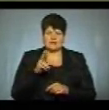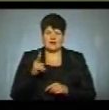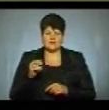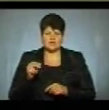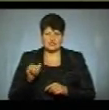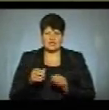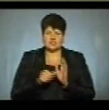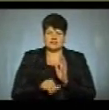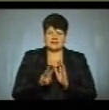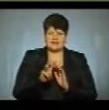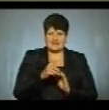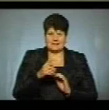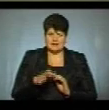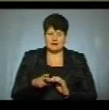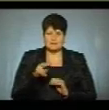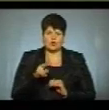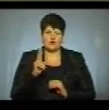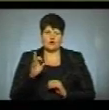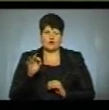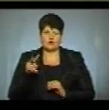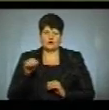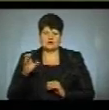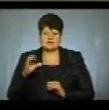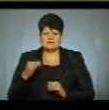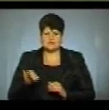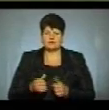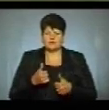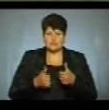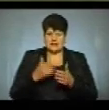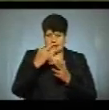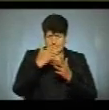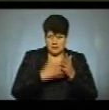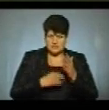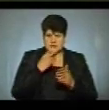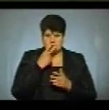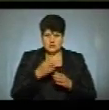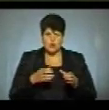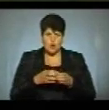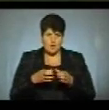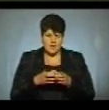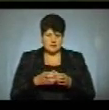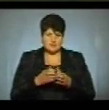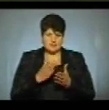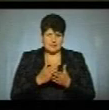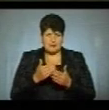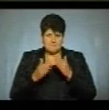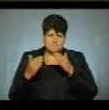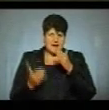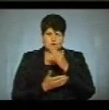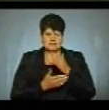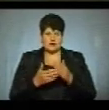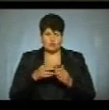на 63-й хвилині Павло Колосівський. По турнірній таблиці ми бачили, що команда йде на передостаннє місце.